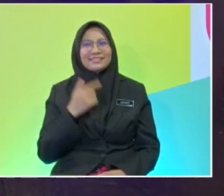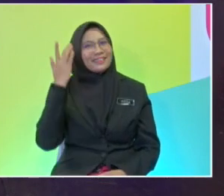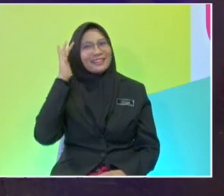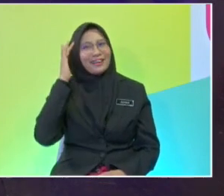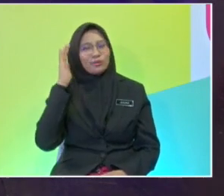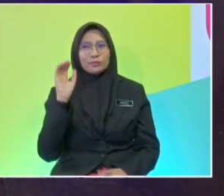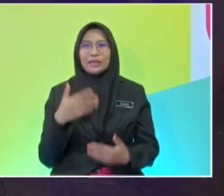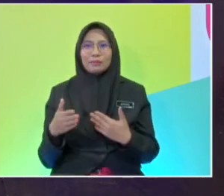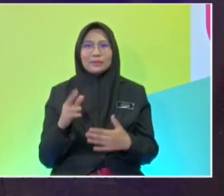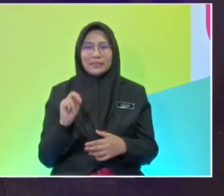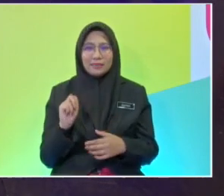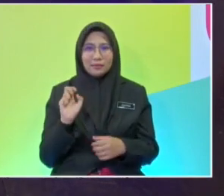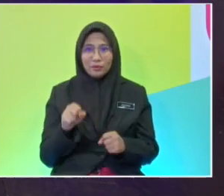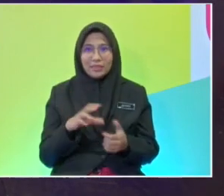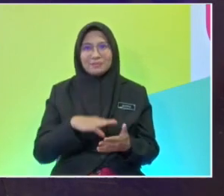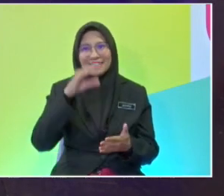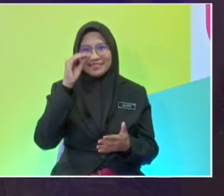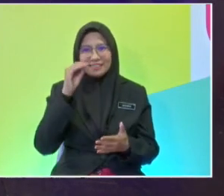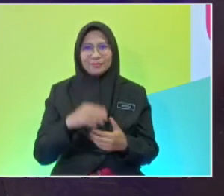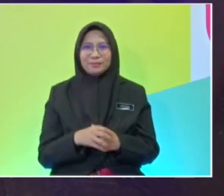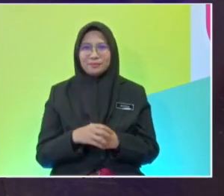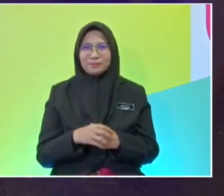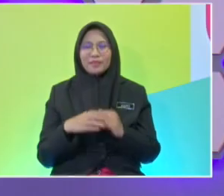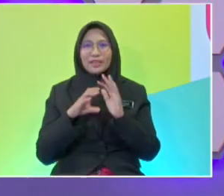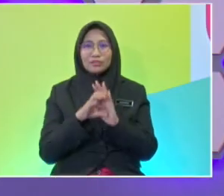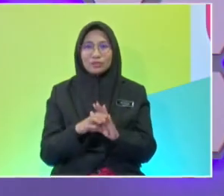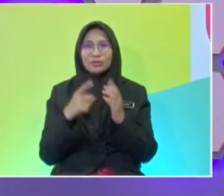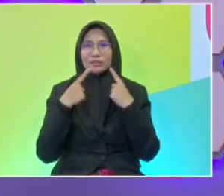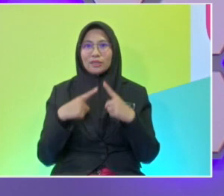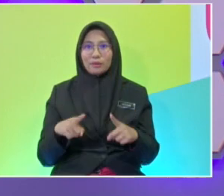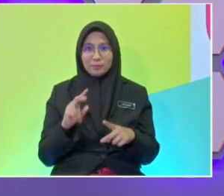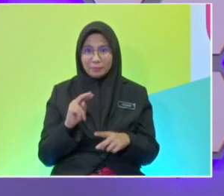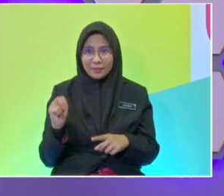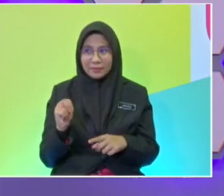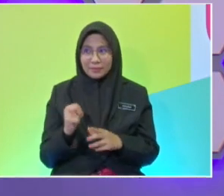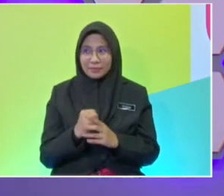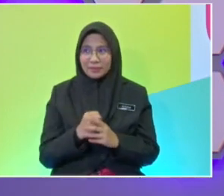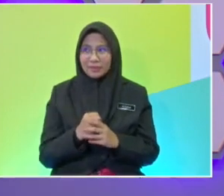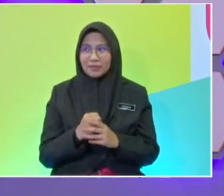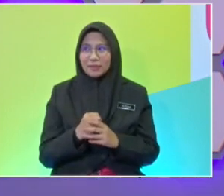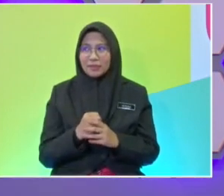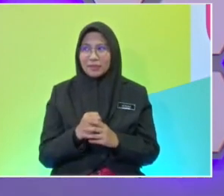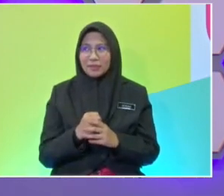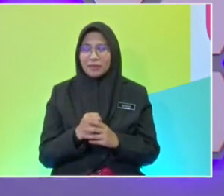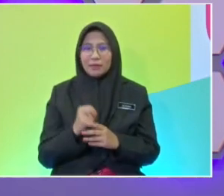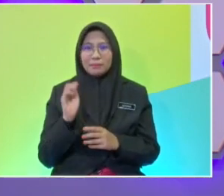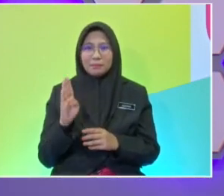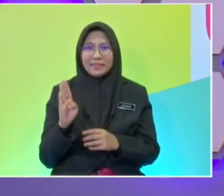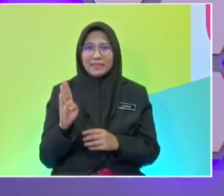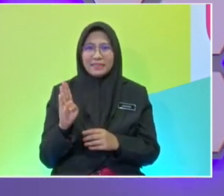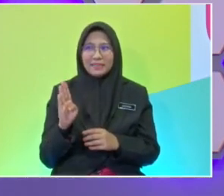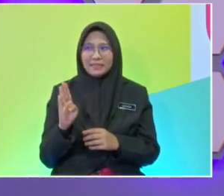Oke so contoh jawaban murid tengok jawaban Betul tak dengan